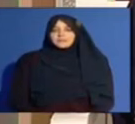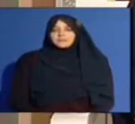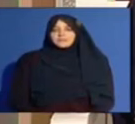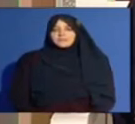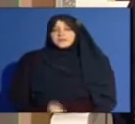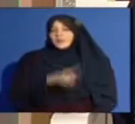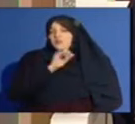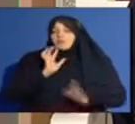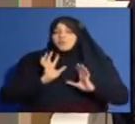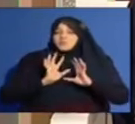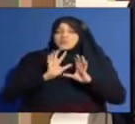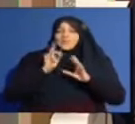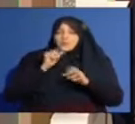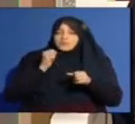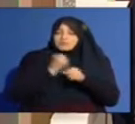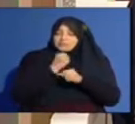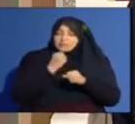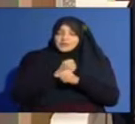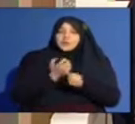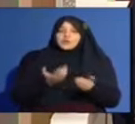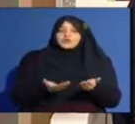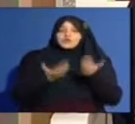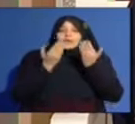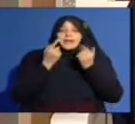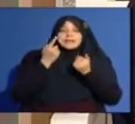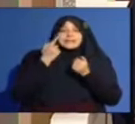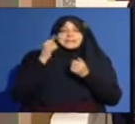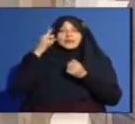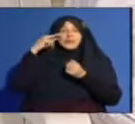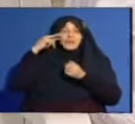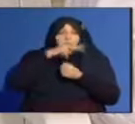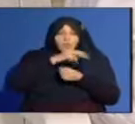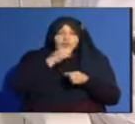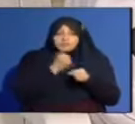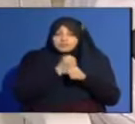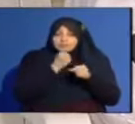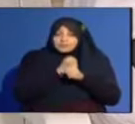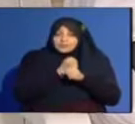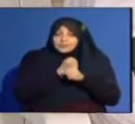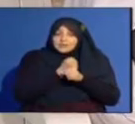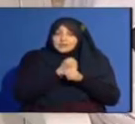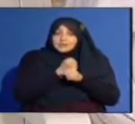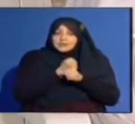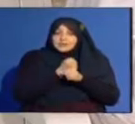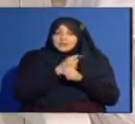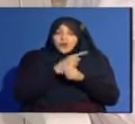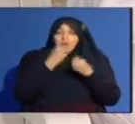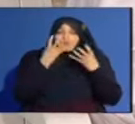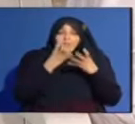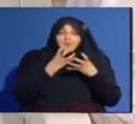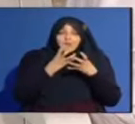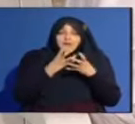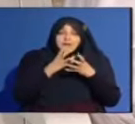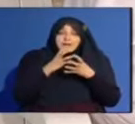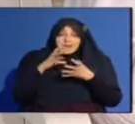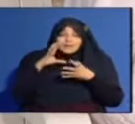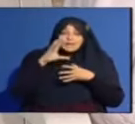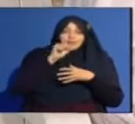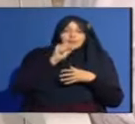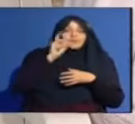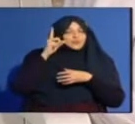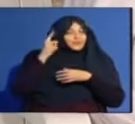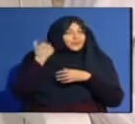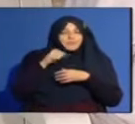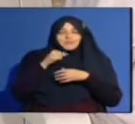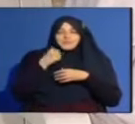يجتهدوا تعاونوا إن شاء الله ربي سبحانه، إذا اجتهدتم في تحقيق ما تقدرون عليه